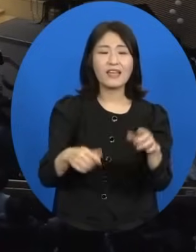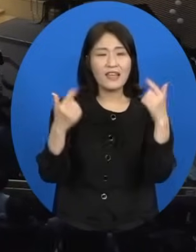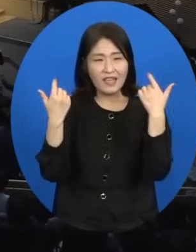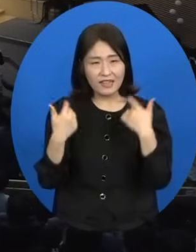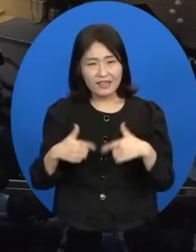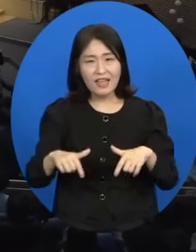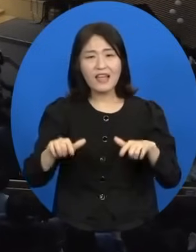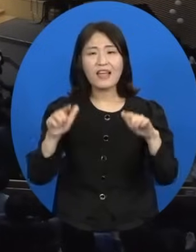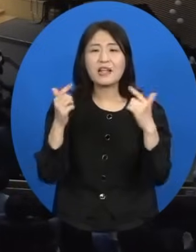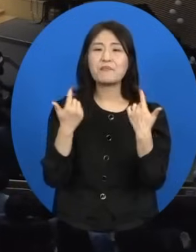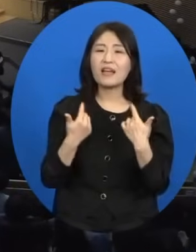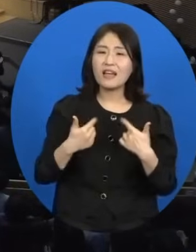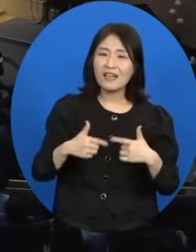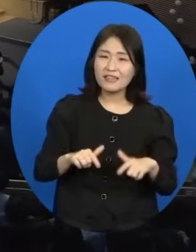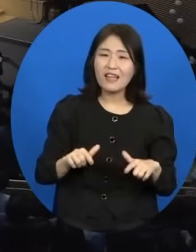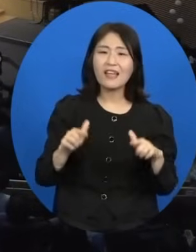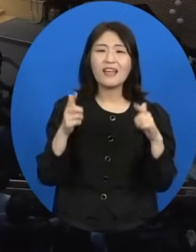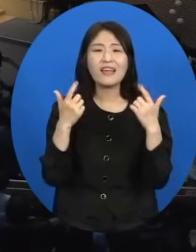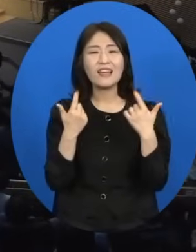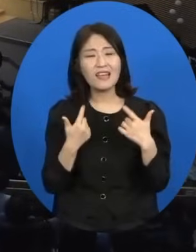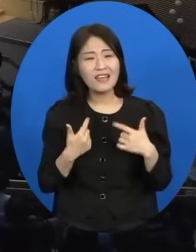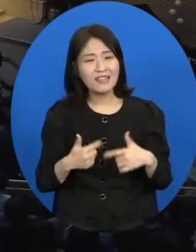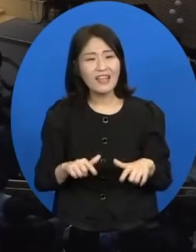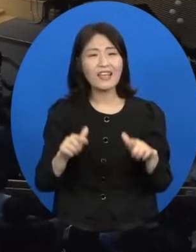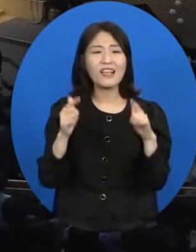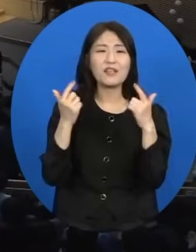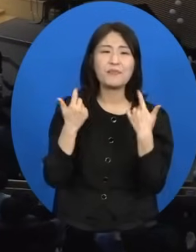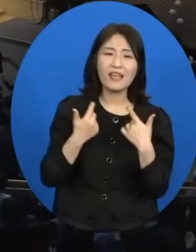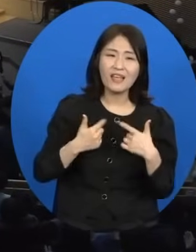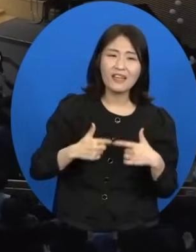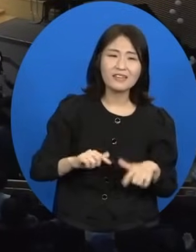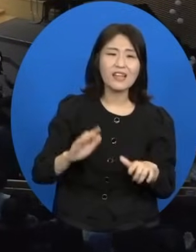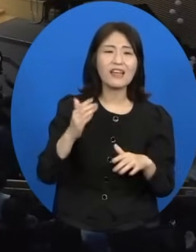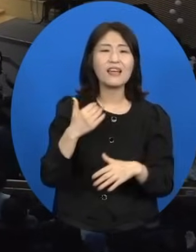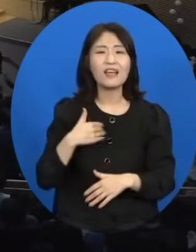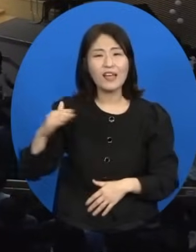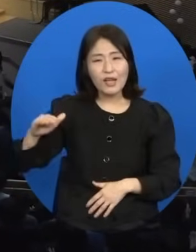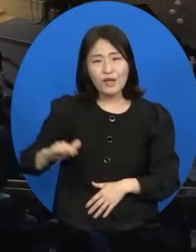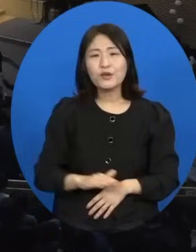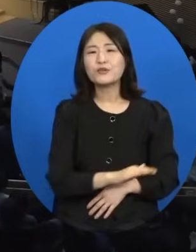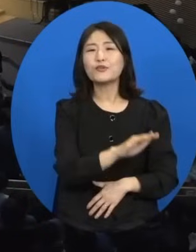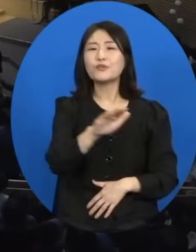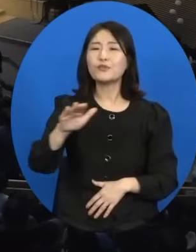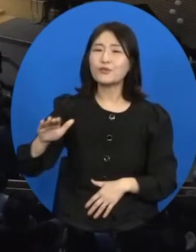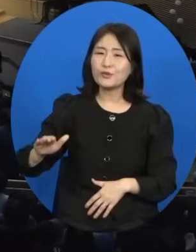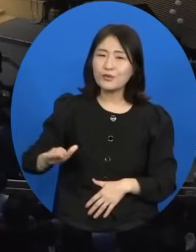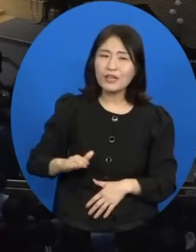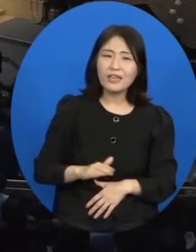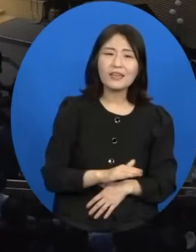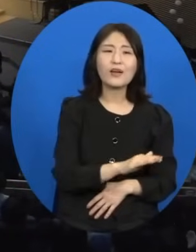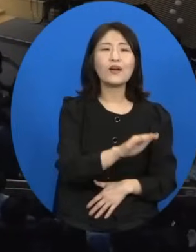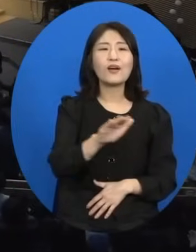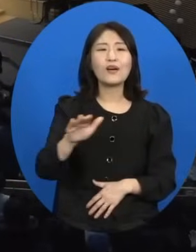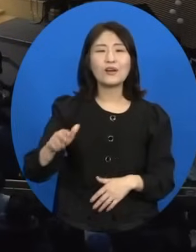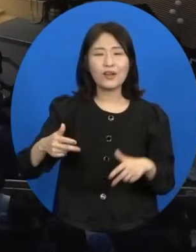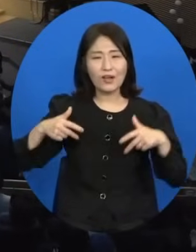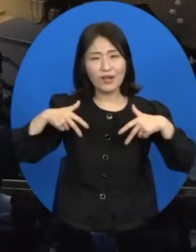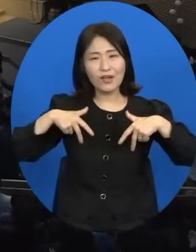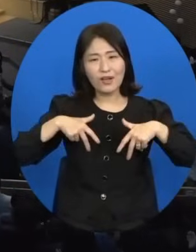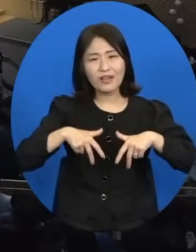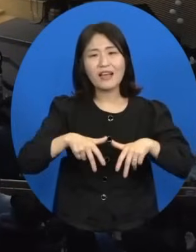함께 날마다 날마다 우리